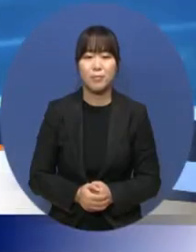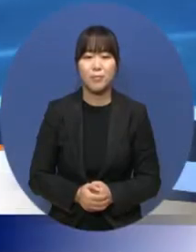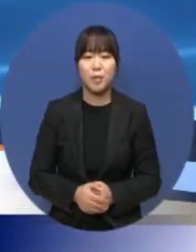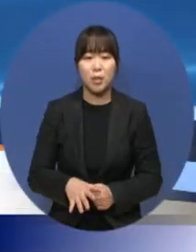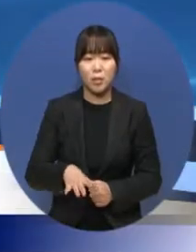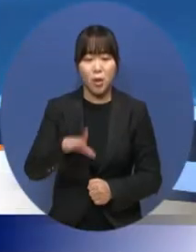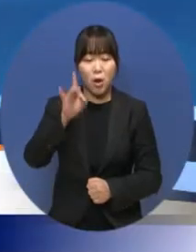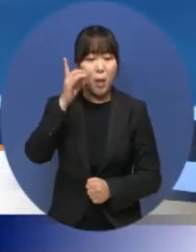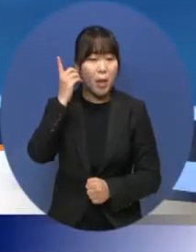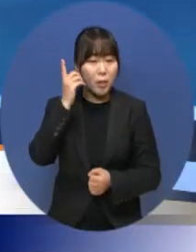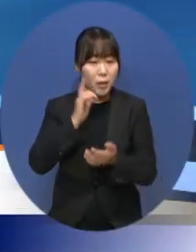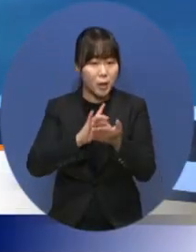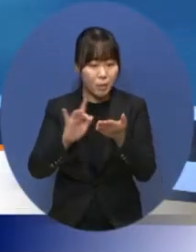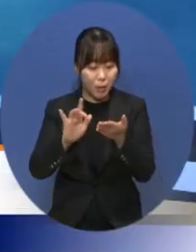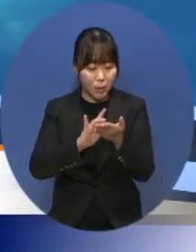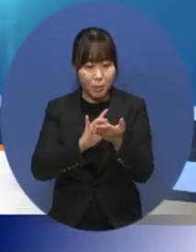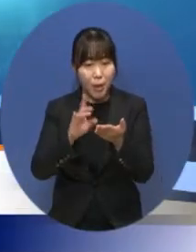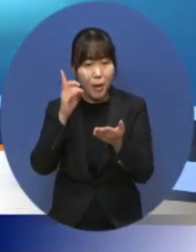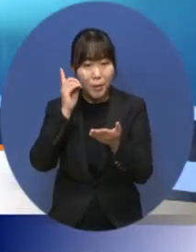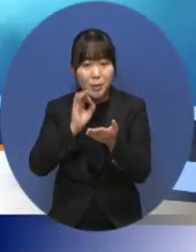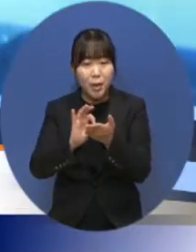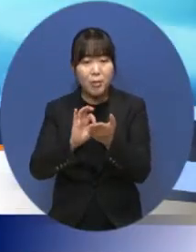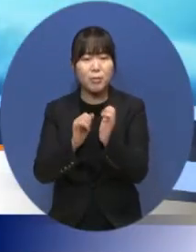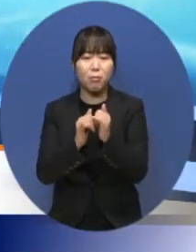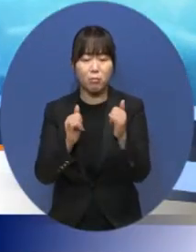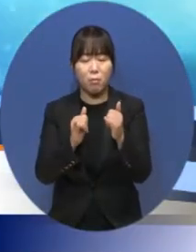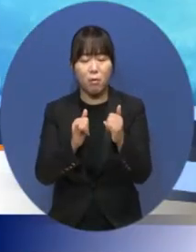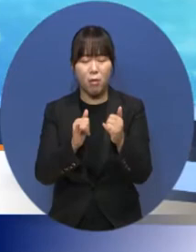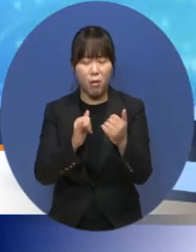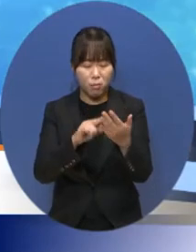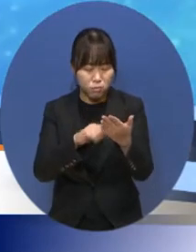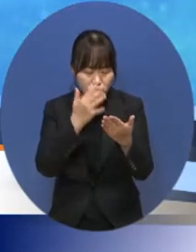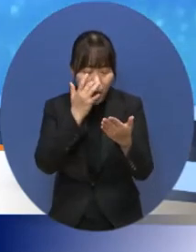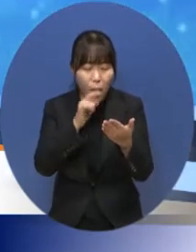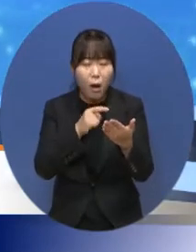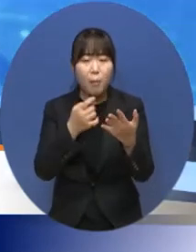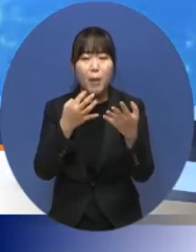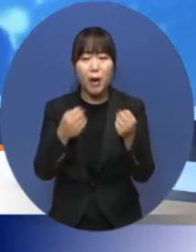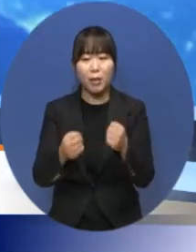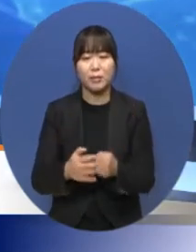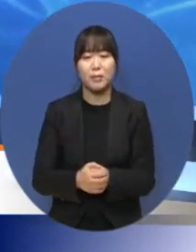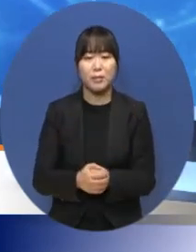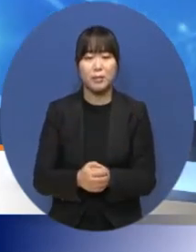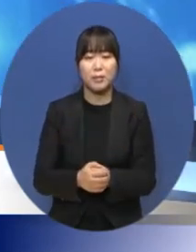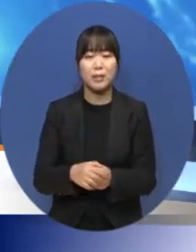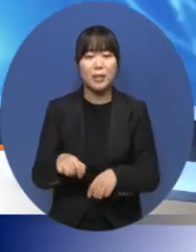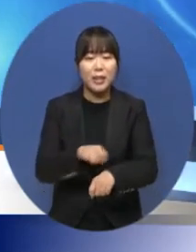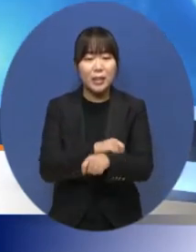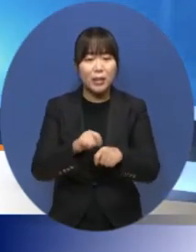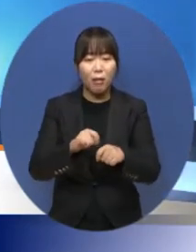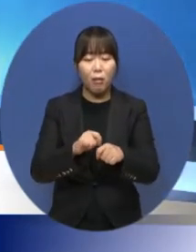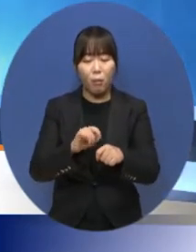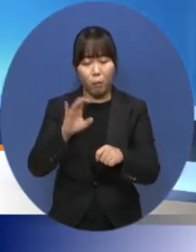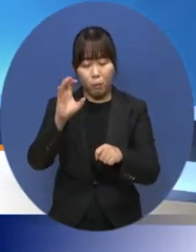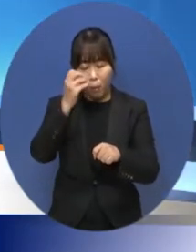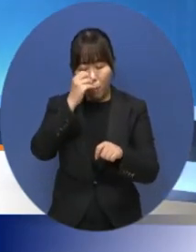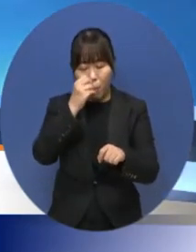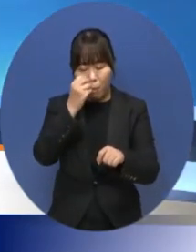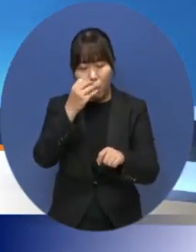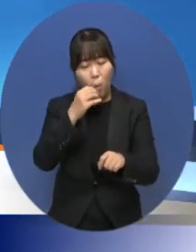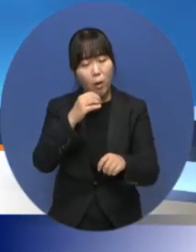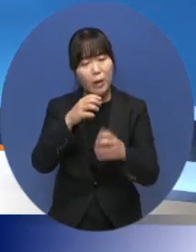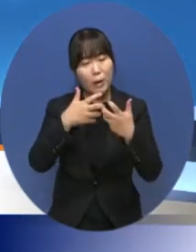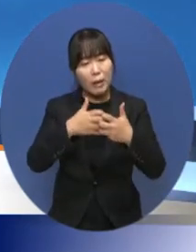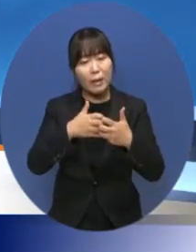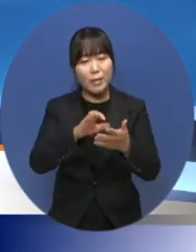처음 스마트폰을 사용하는 사람들은 사용법이 익숙하지 않기 마련인데요. 특히 첨단 기기 사용이 어려운